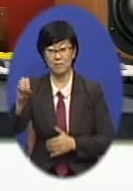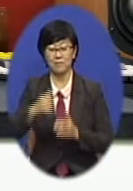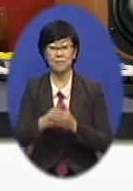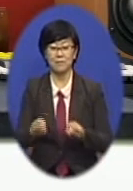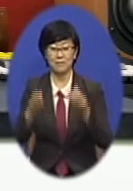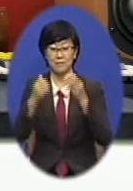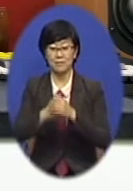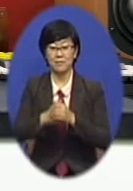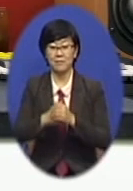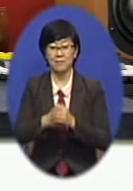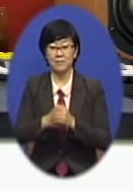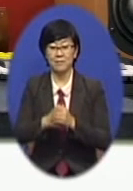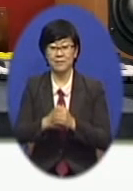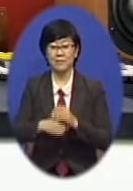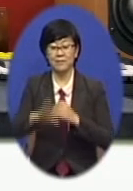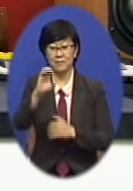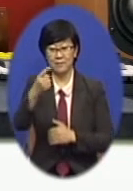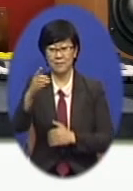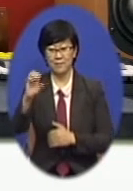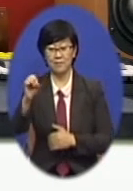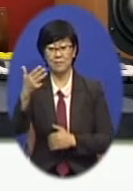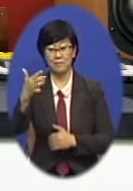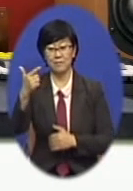010-5510님 축하드립니다. 나머지 두 분입니다.